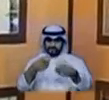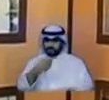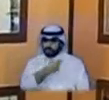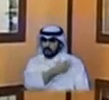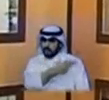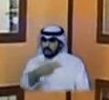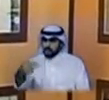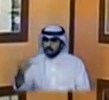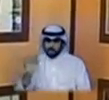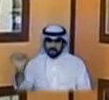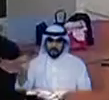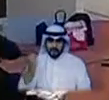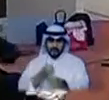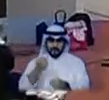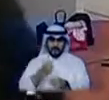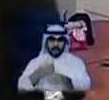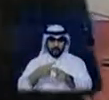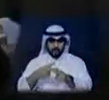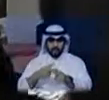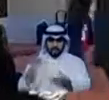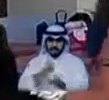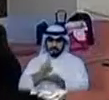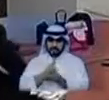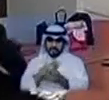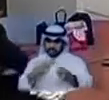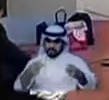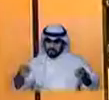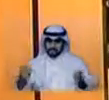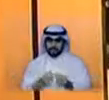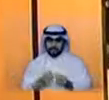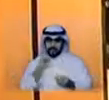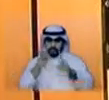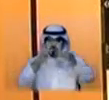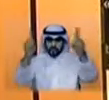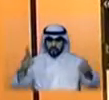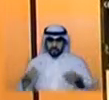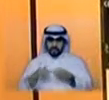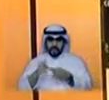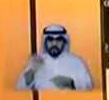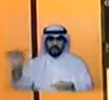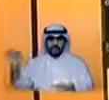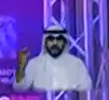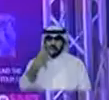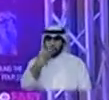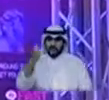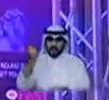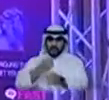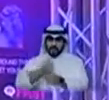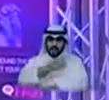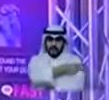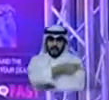الأعمال الكويتية الفنية. يذكر أن المعرض يتضمن عشرات الأجنحة للهيئات الأعضاء في اتحاد إذاعات الدول